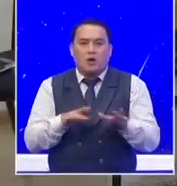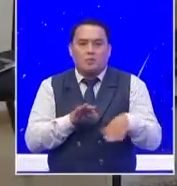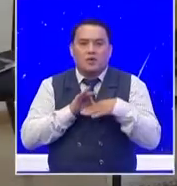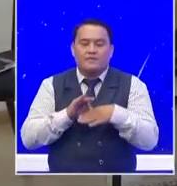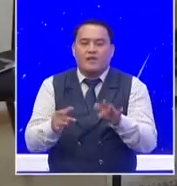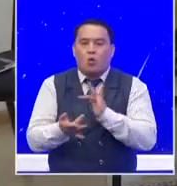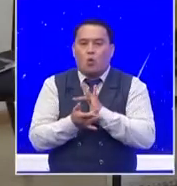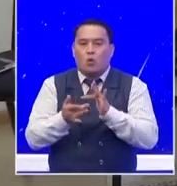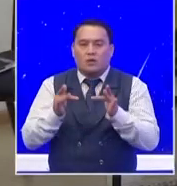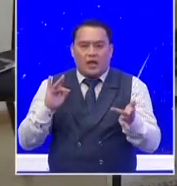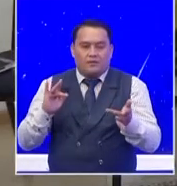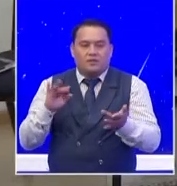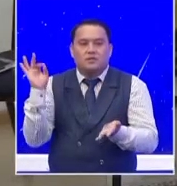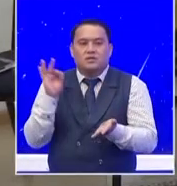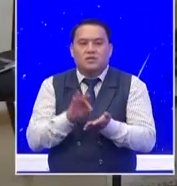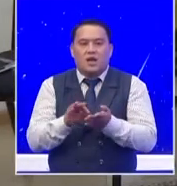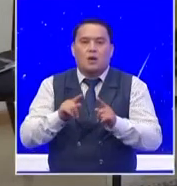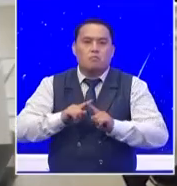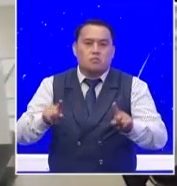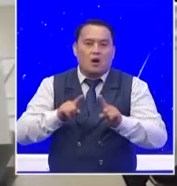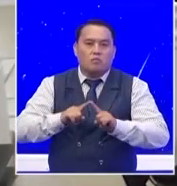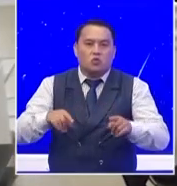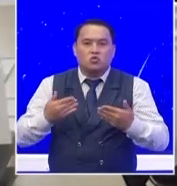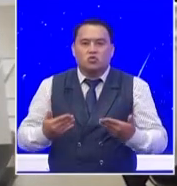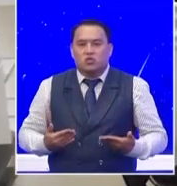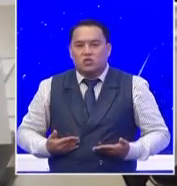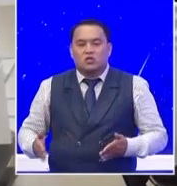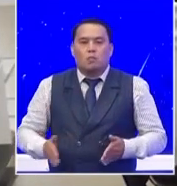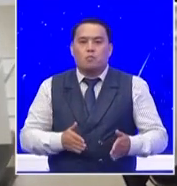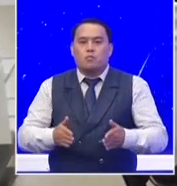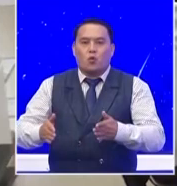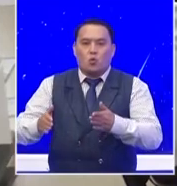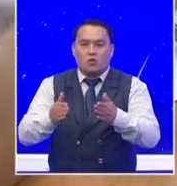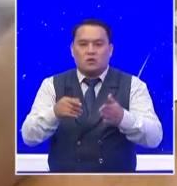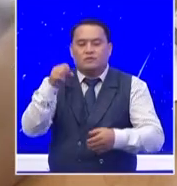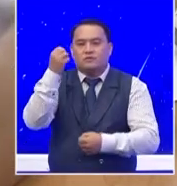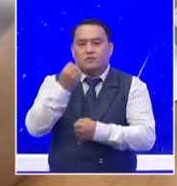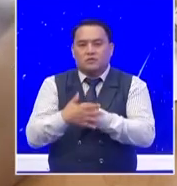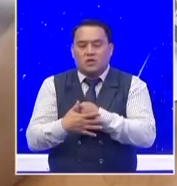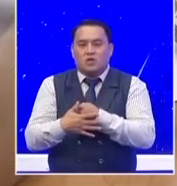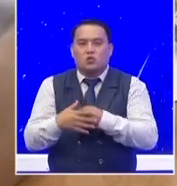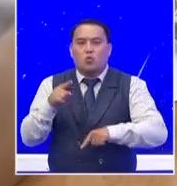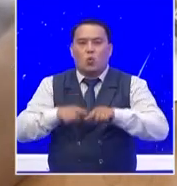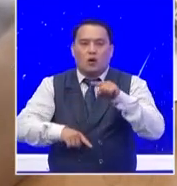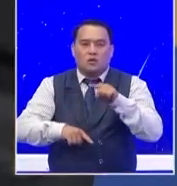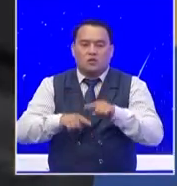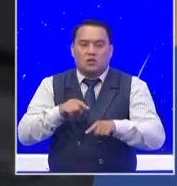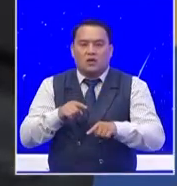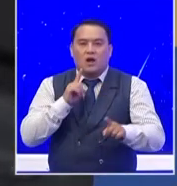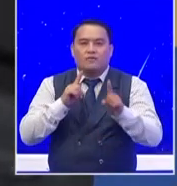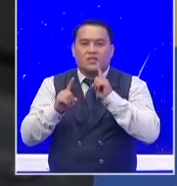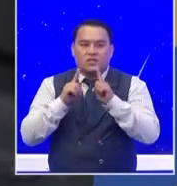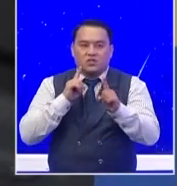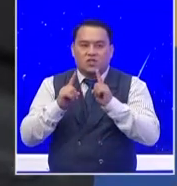в онлайн-режиме. Так, в целях популяризации творчества и жизненного пути Абая в центре Рухани Жангыру прошла республиканская